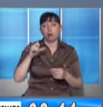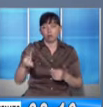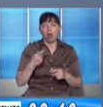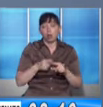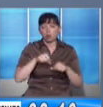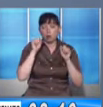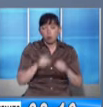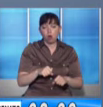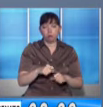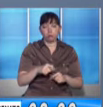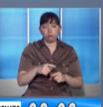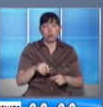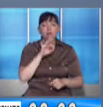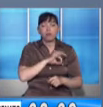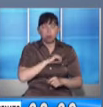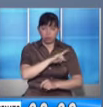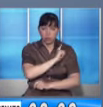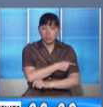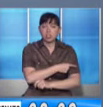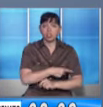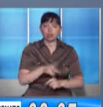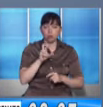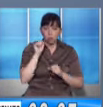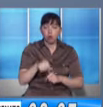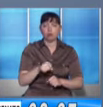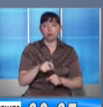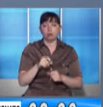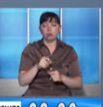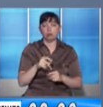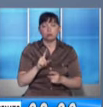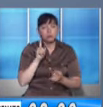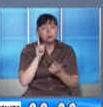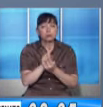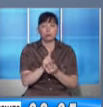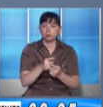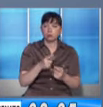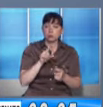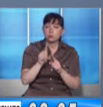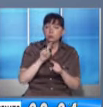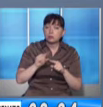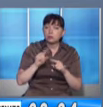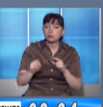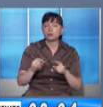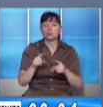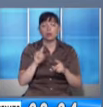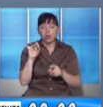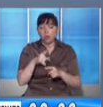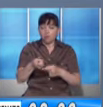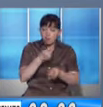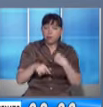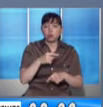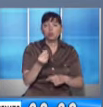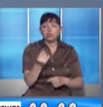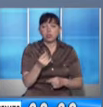aplice forța, care să intimideze agenții economici, care să vină să estorce bani pentru un